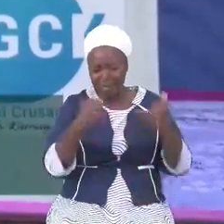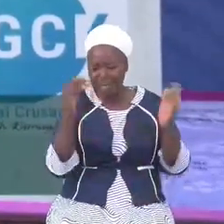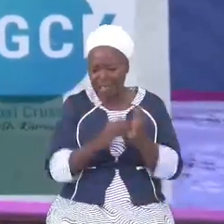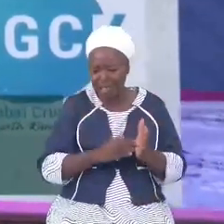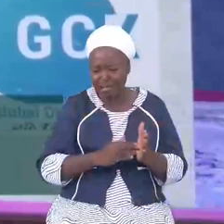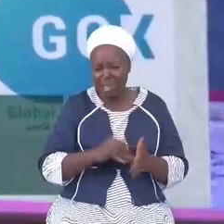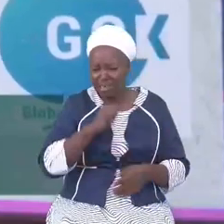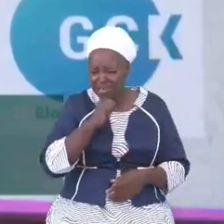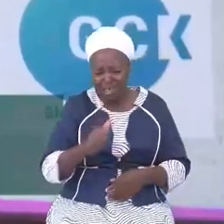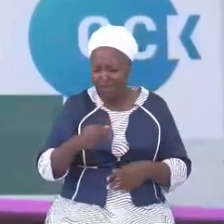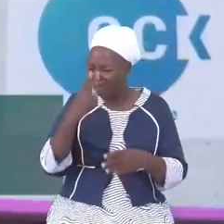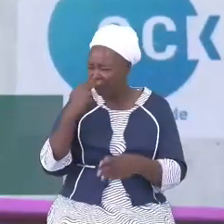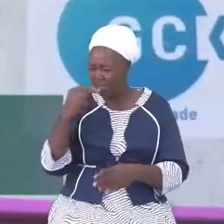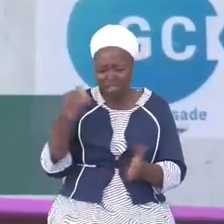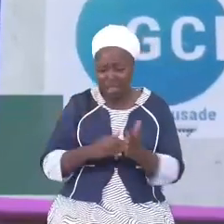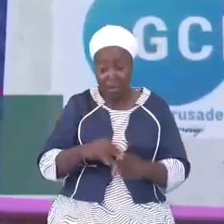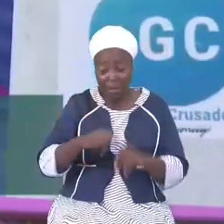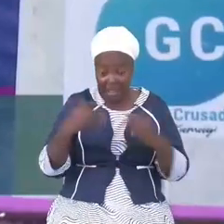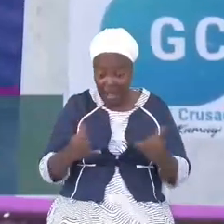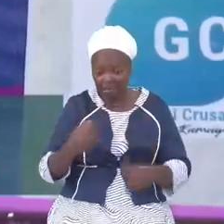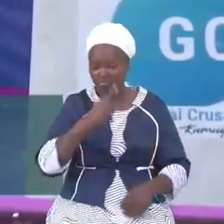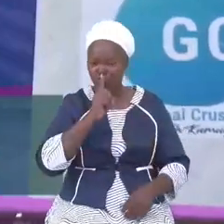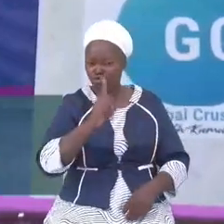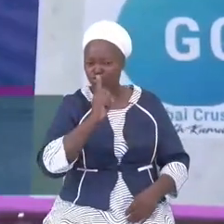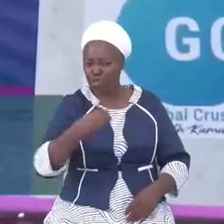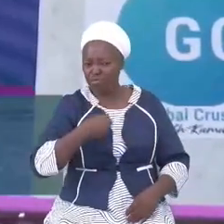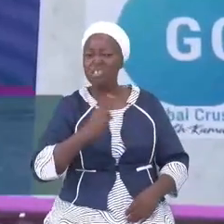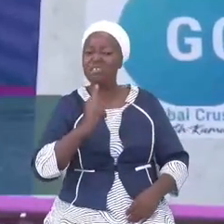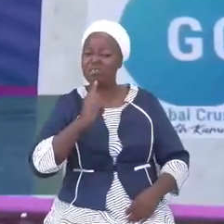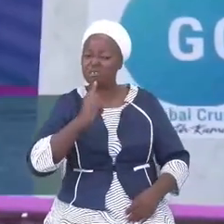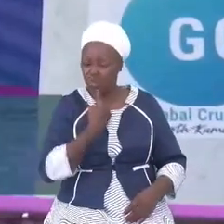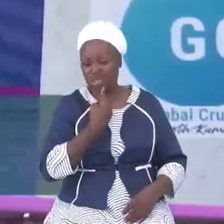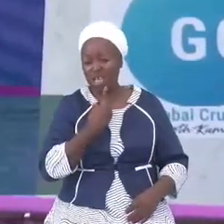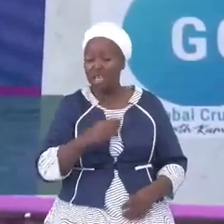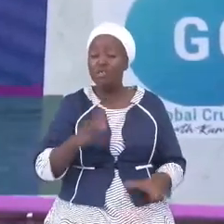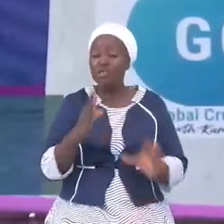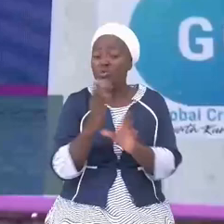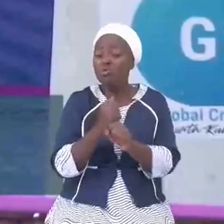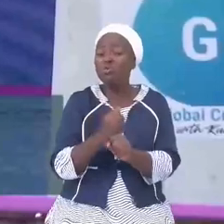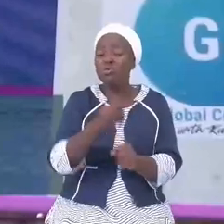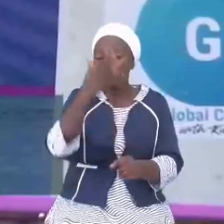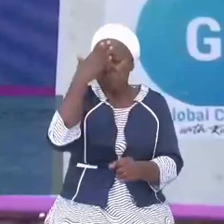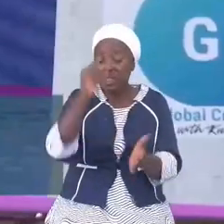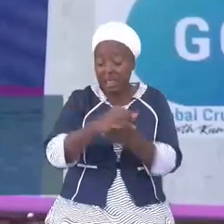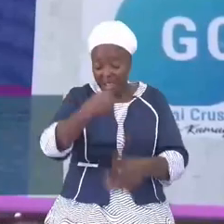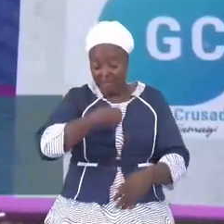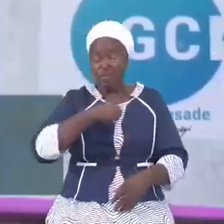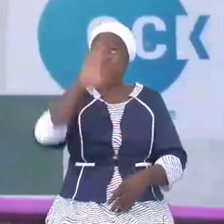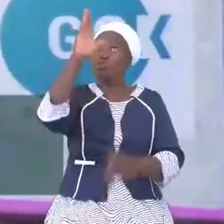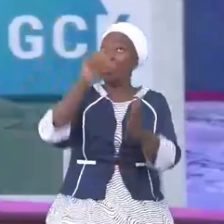Dieu Tout-Puissant. Cette fois-ci, Seigneur, je dis ce que je veux et je suis sincère dans ce que je dis.